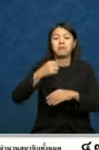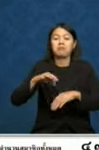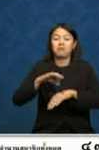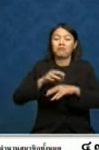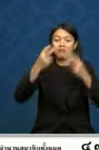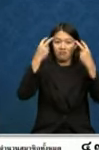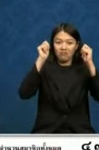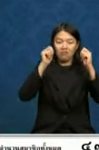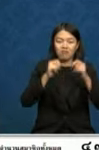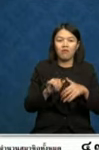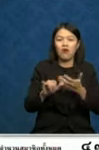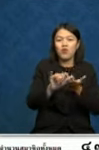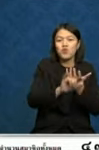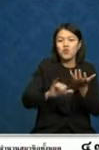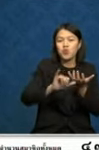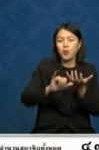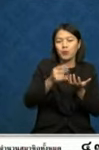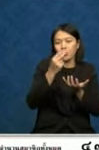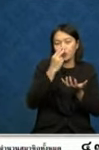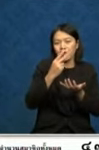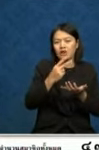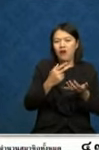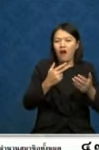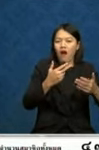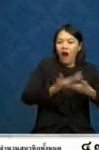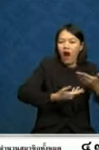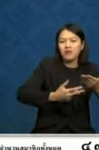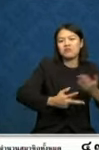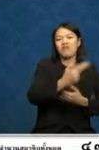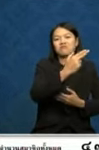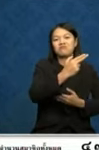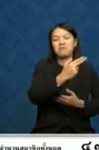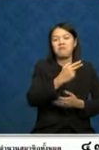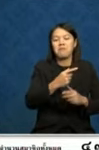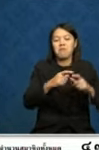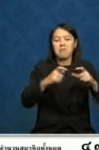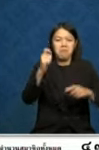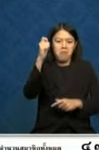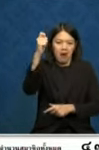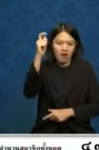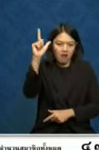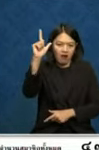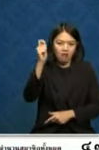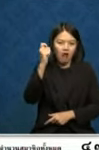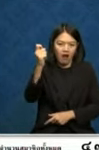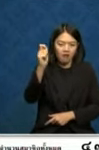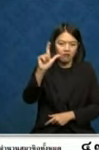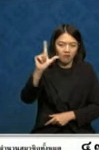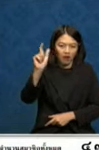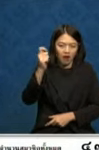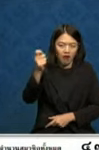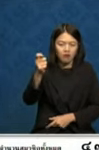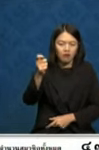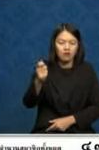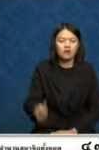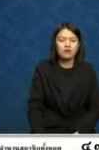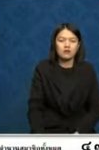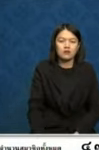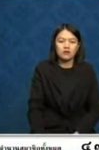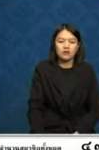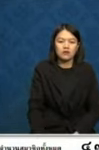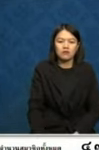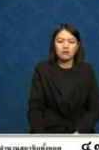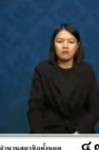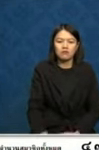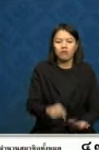จนถูกยุโรปใช้มาตรการตัดช่องทางการค้าโดยให้ใบเหลืองตามข้อตกลง IOU Fishing ทั้งที่ประเทศเพื่อนบ้